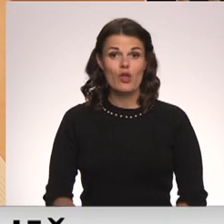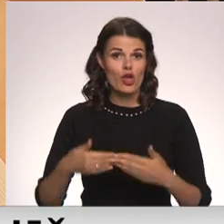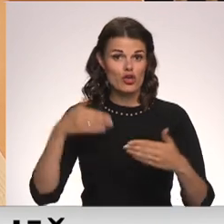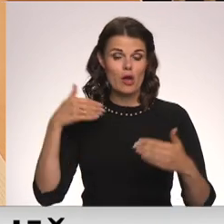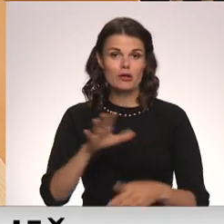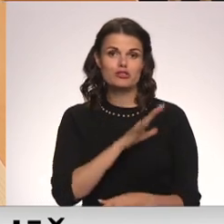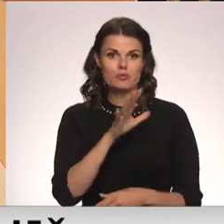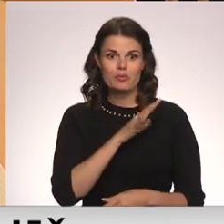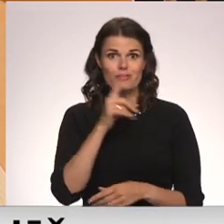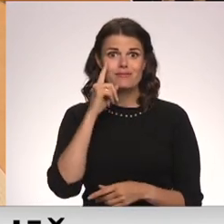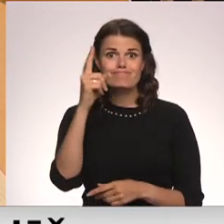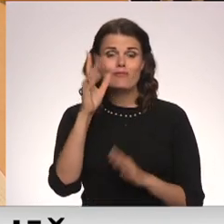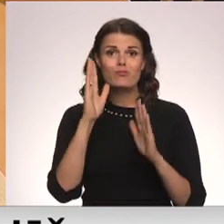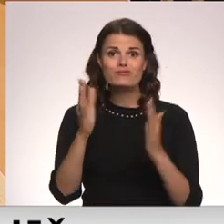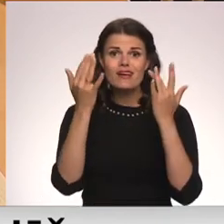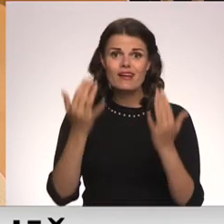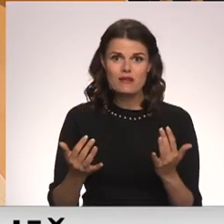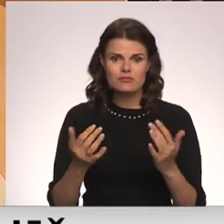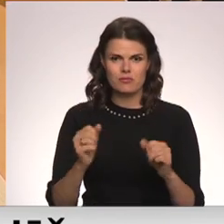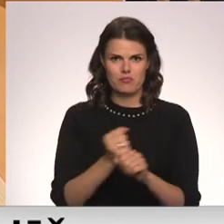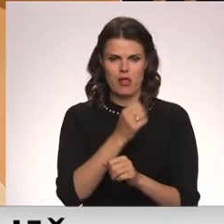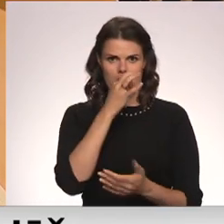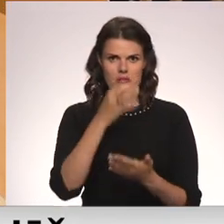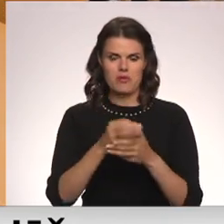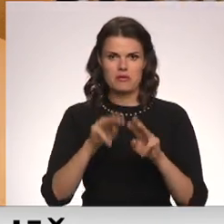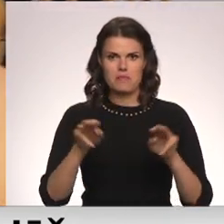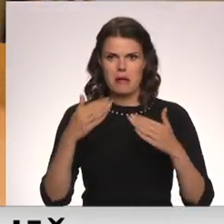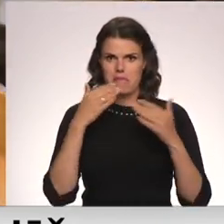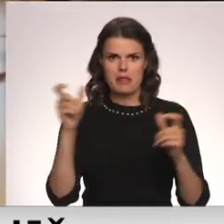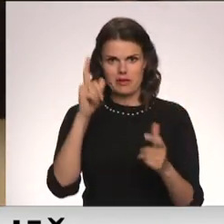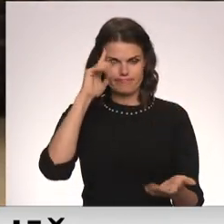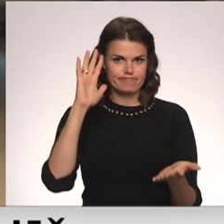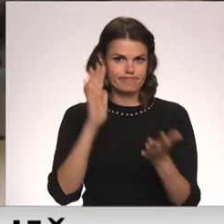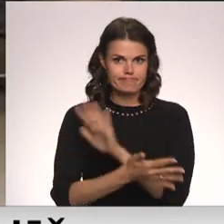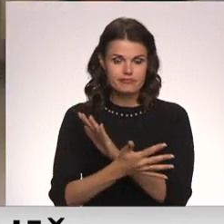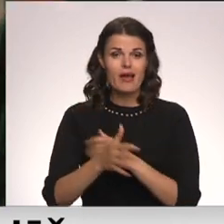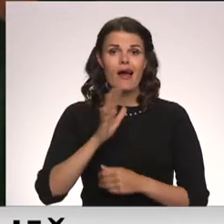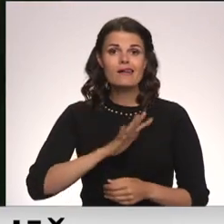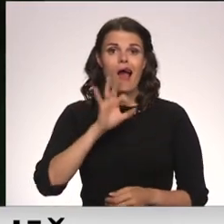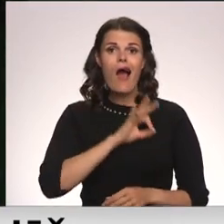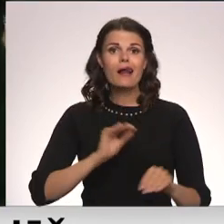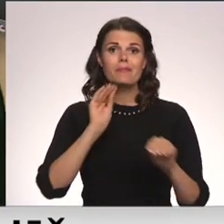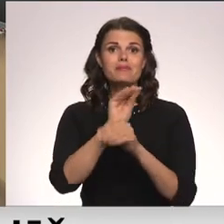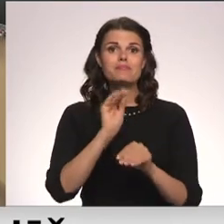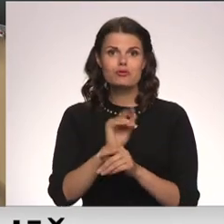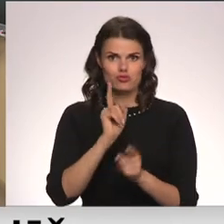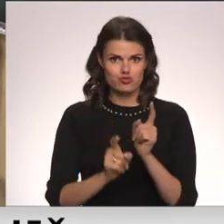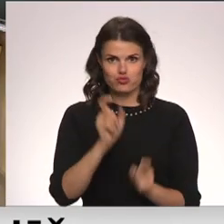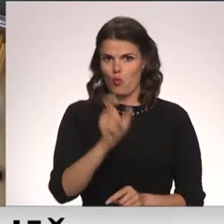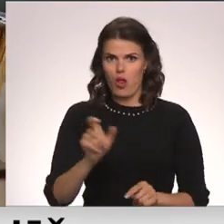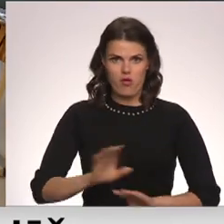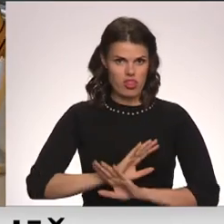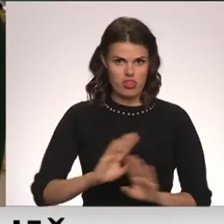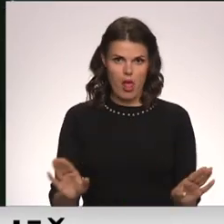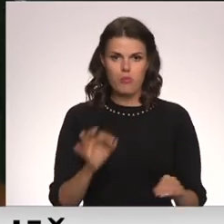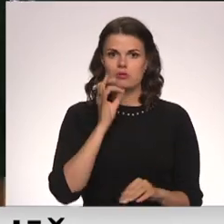Iepriekš bijusi gaisma tuneļa galā, taču atbildīgā ministrija pēdējā brīdī pārdomājusi un gaidītos algu pielikumus skolotāji nesaņems,